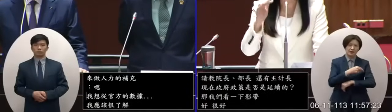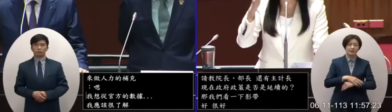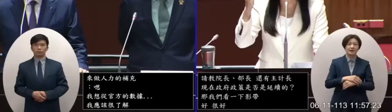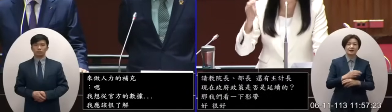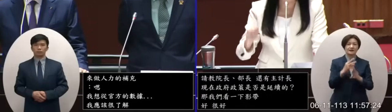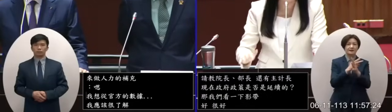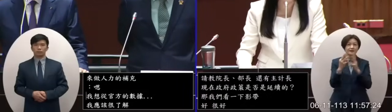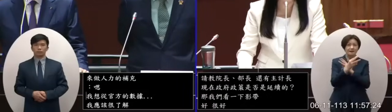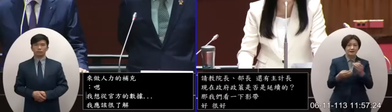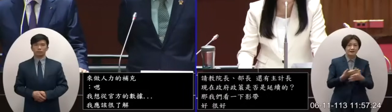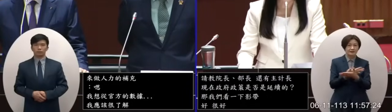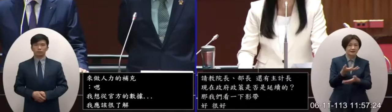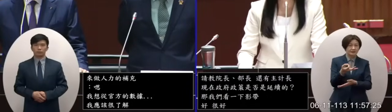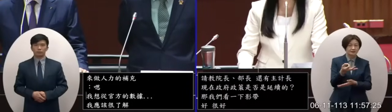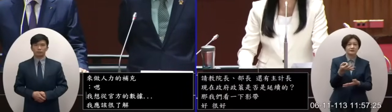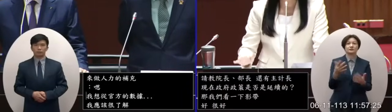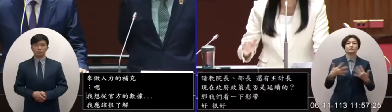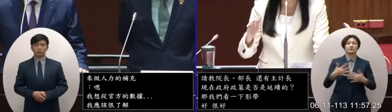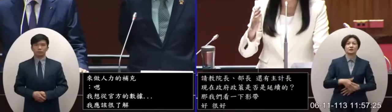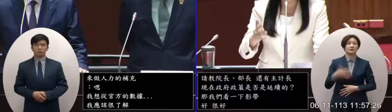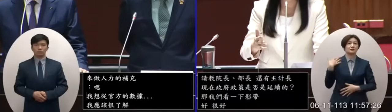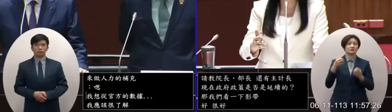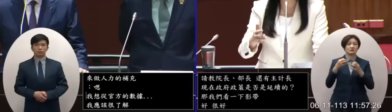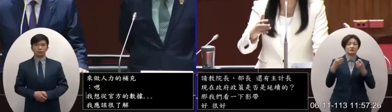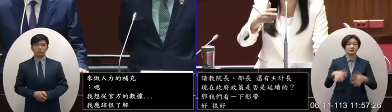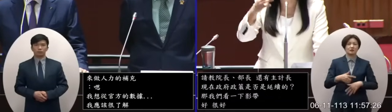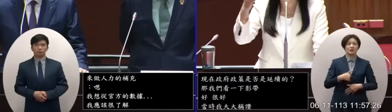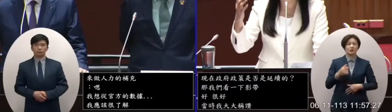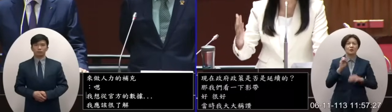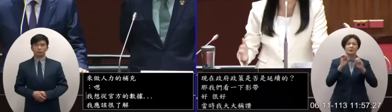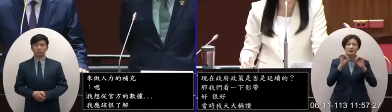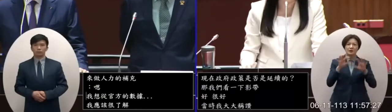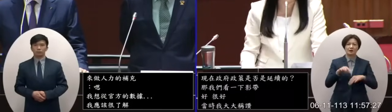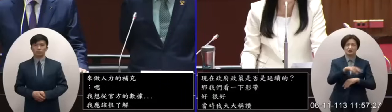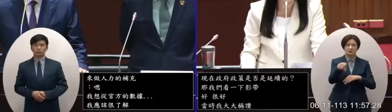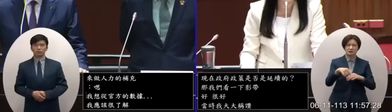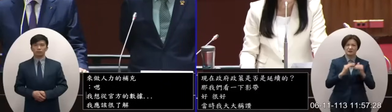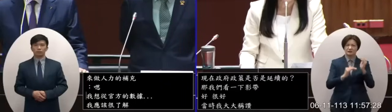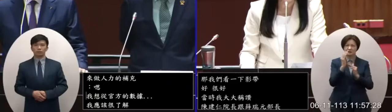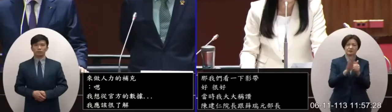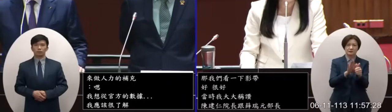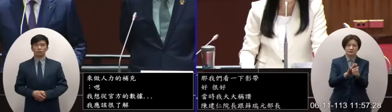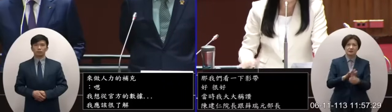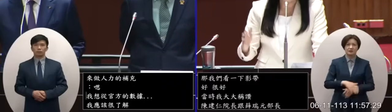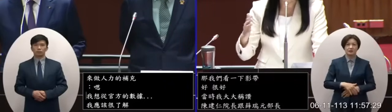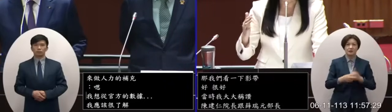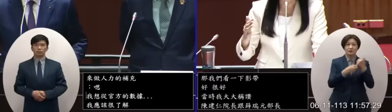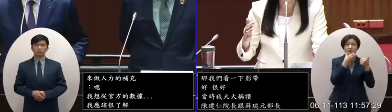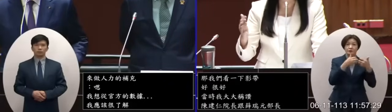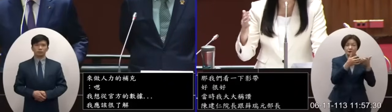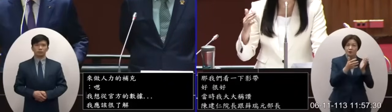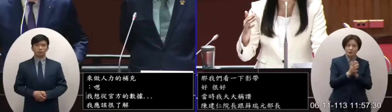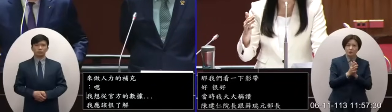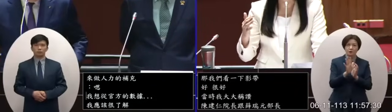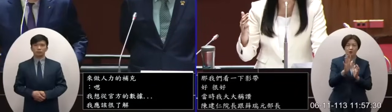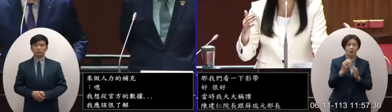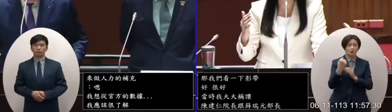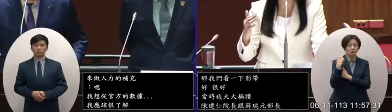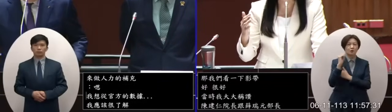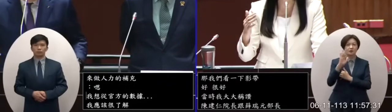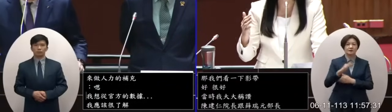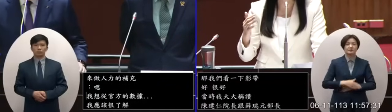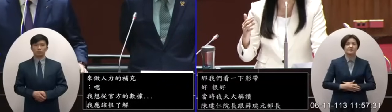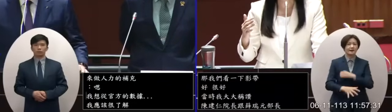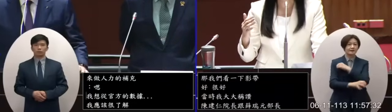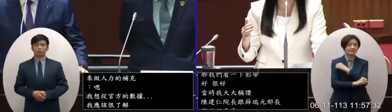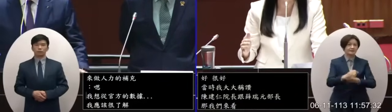落差，之前我们一起讨论过嘛。所以呢，在本席的呼吁呢，大家一起哦来帮忙哦。所以卫福部拉近了哦，我觉得这非常好。基层